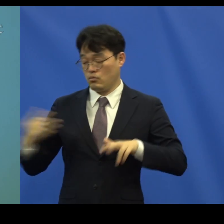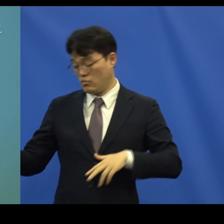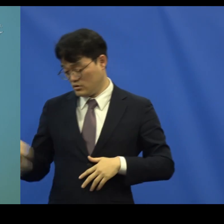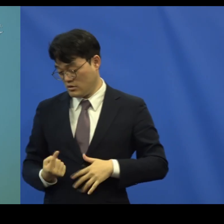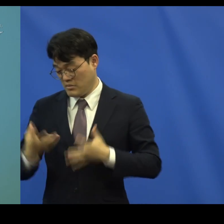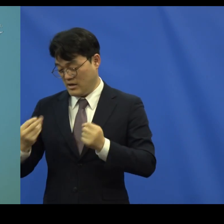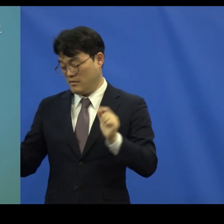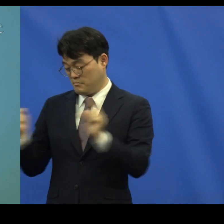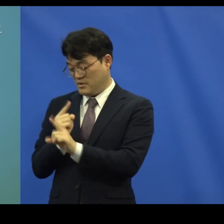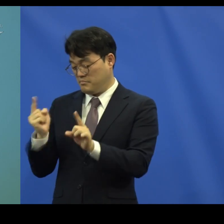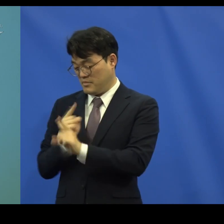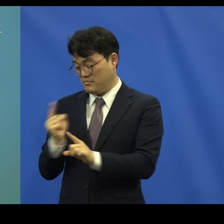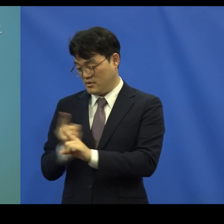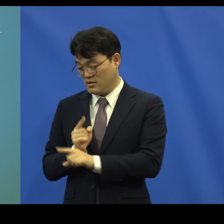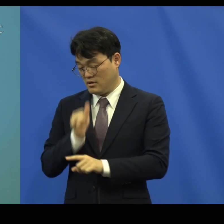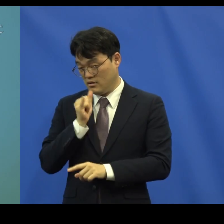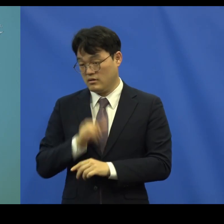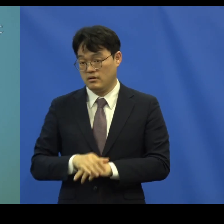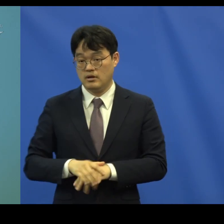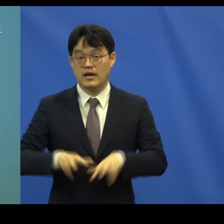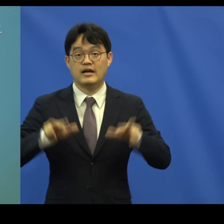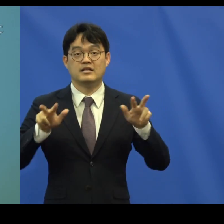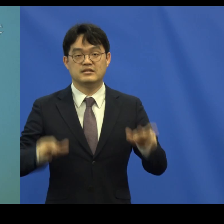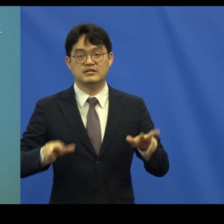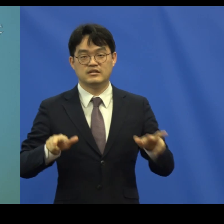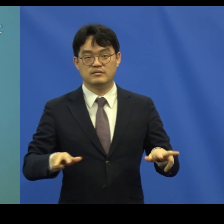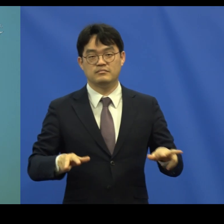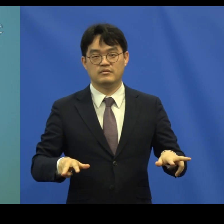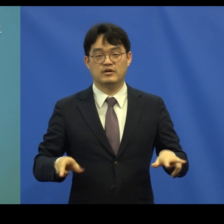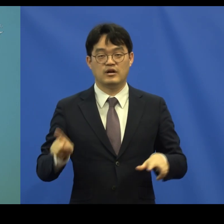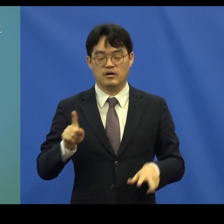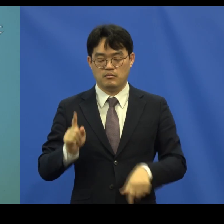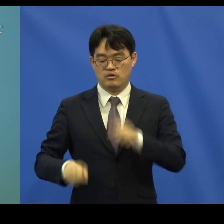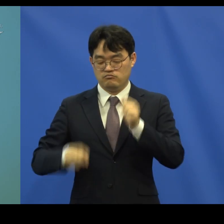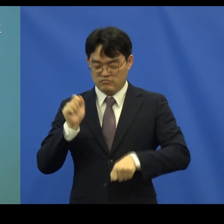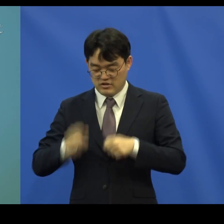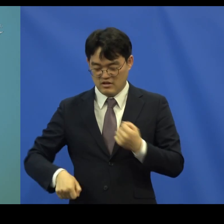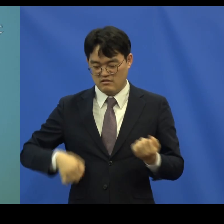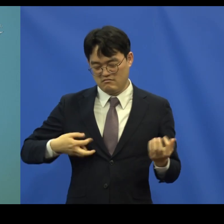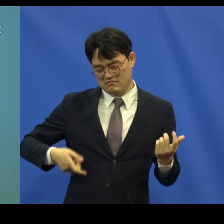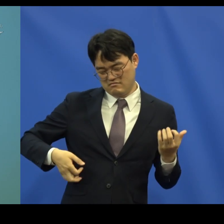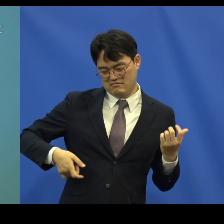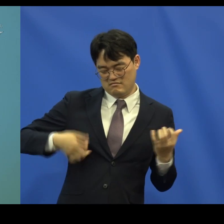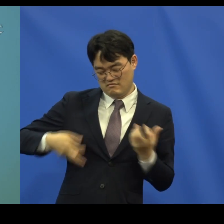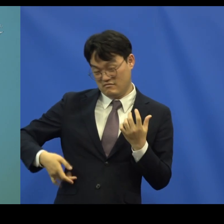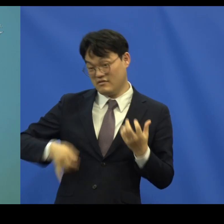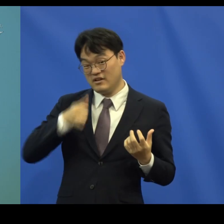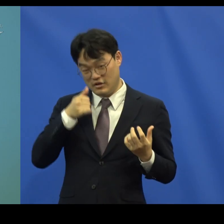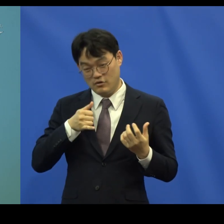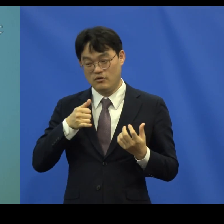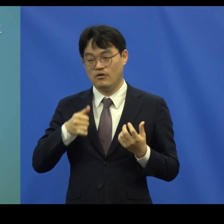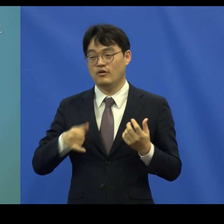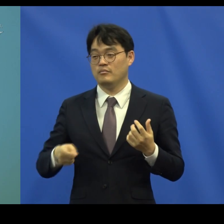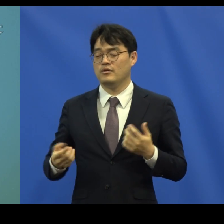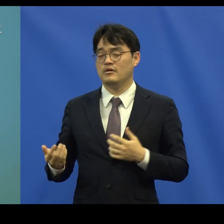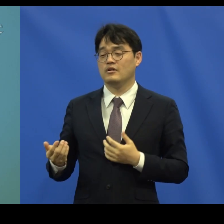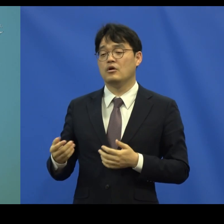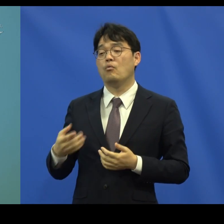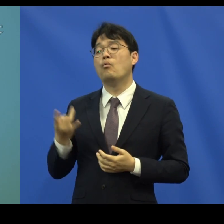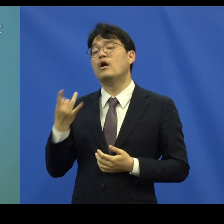바꾸었어요. 지금 일렉트릭이 이 본당 안에 채우기 전에 아무것도 없었어요. 일렉트릭이 들어오고